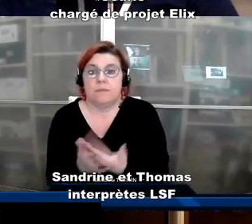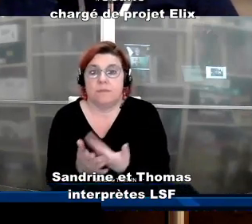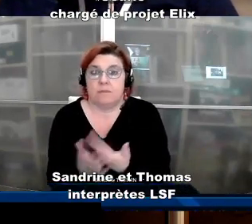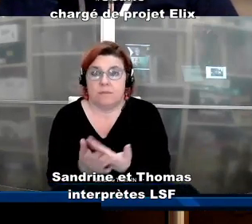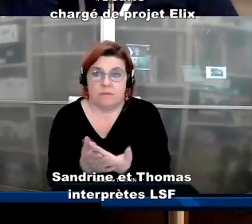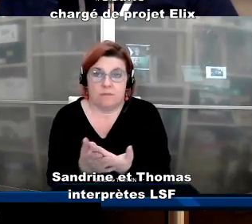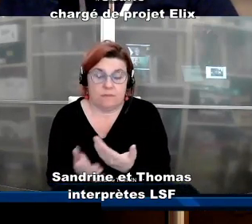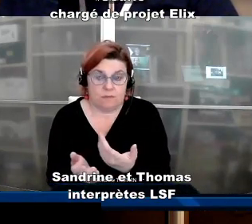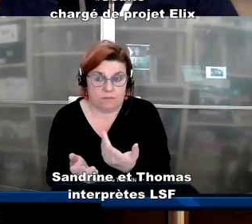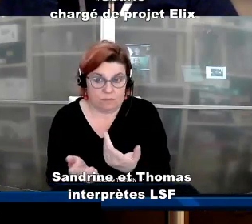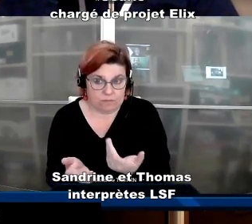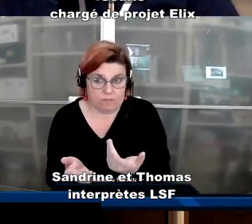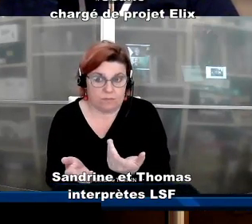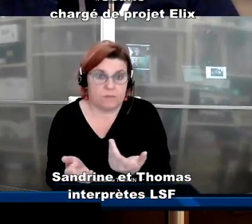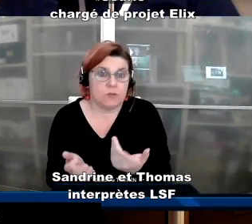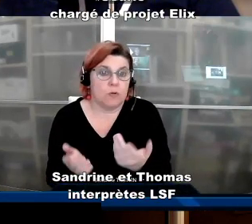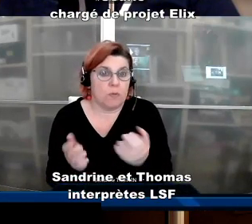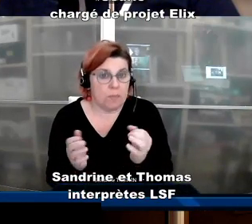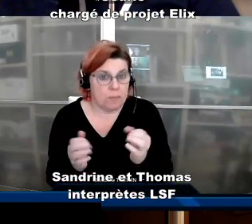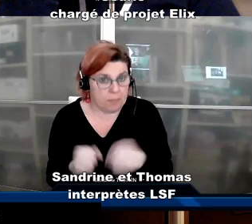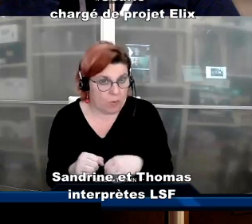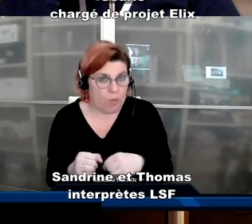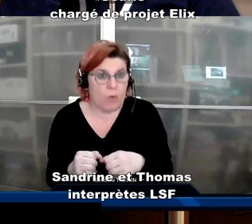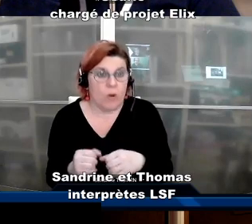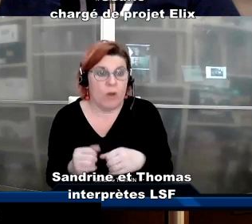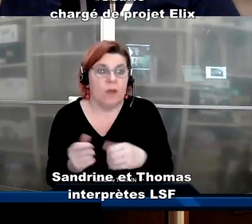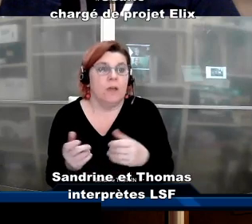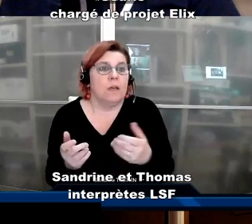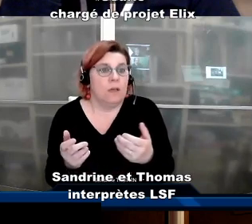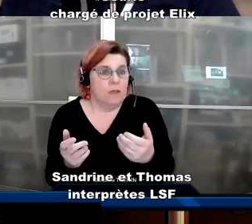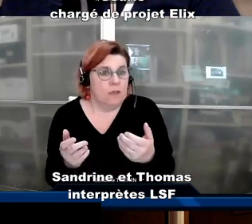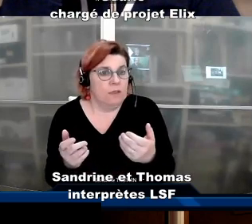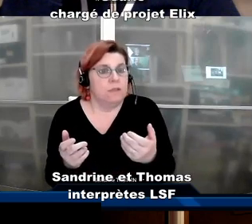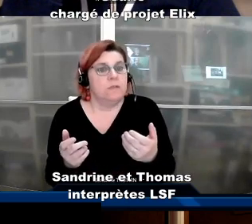On peut faire là aussi aujourd'hui un très grand